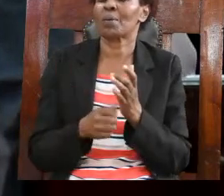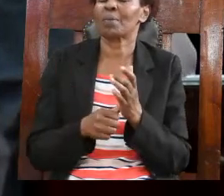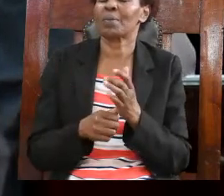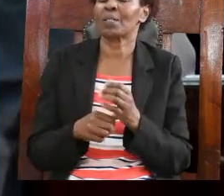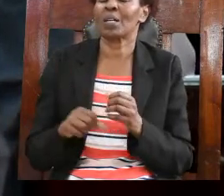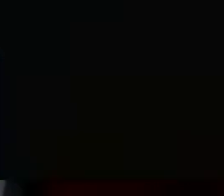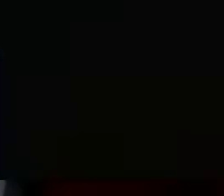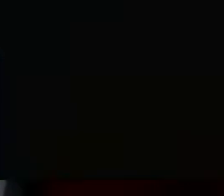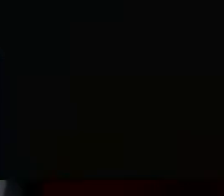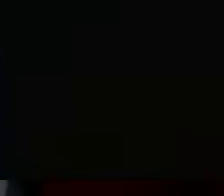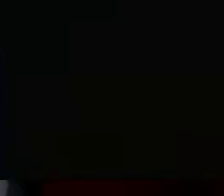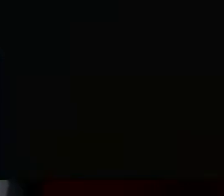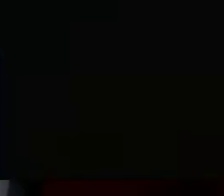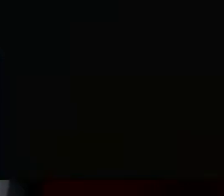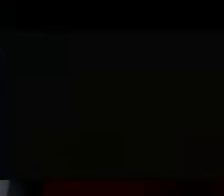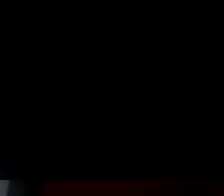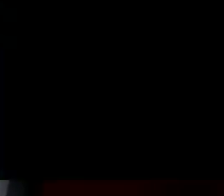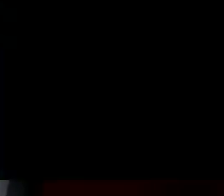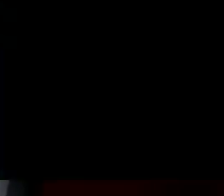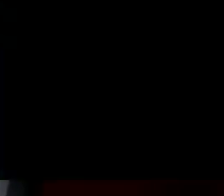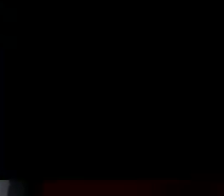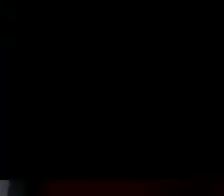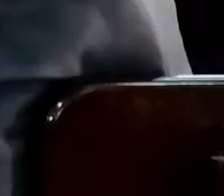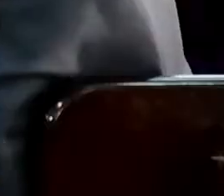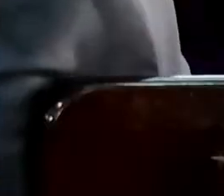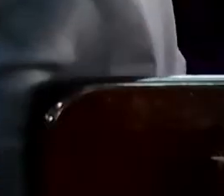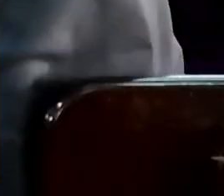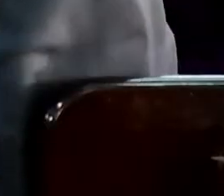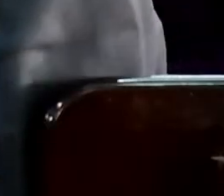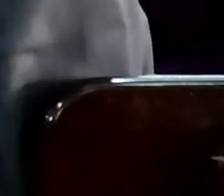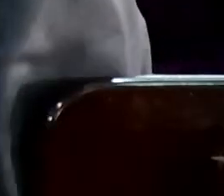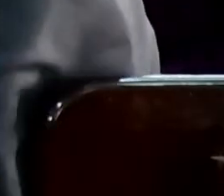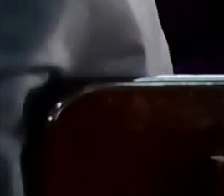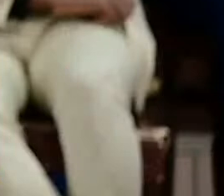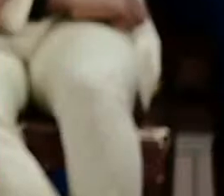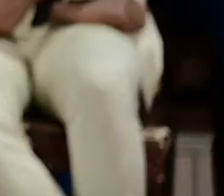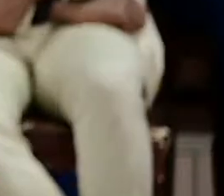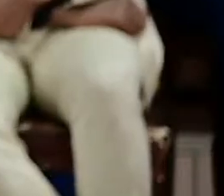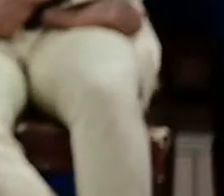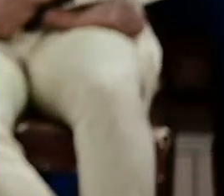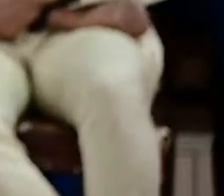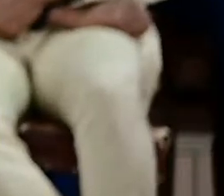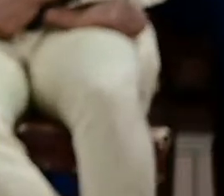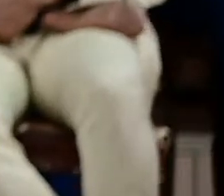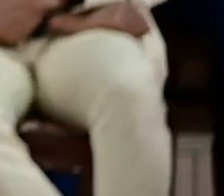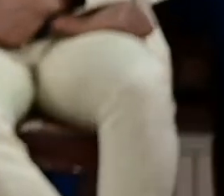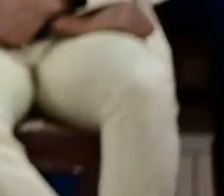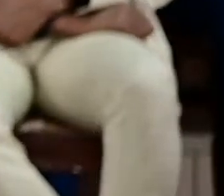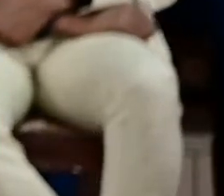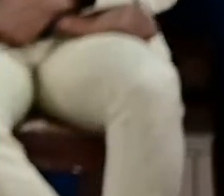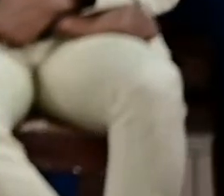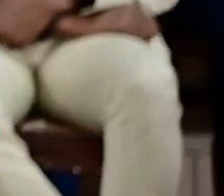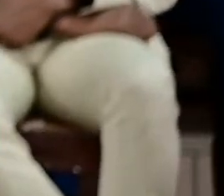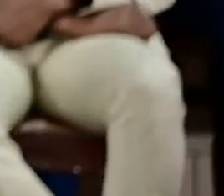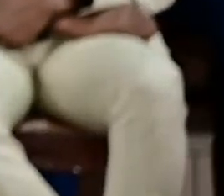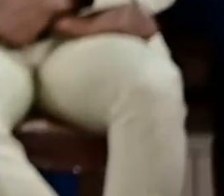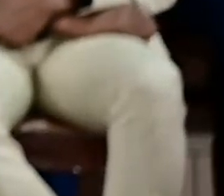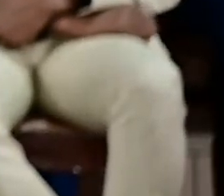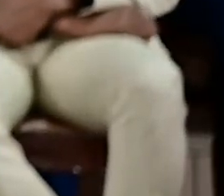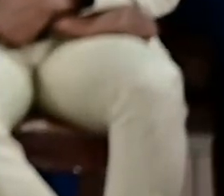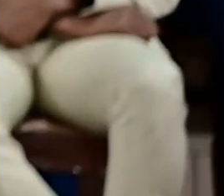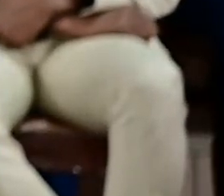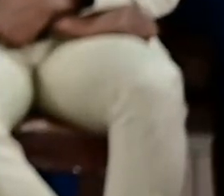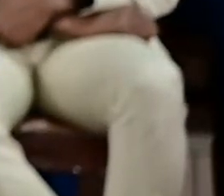masilahi yake, tujitowe, tufanye kazi yake, na yeye anajua kushughulikia